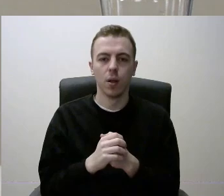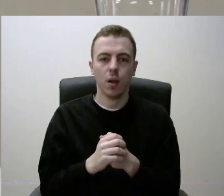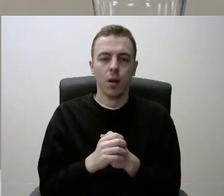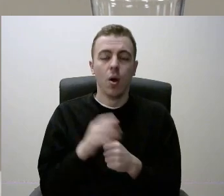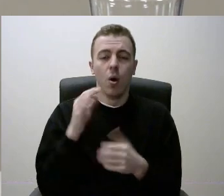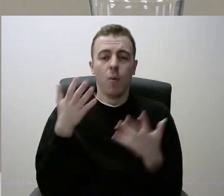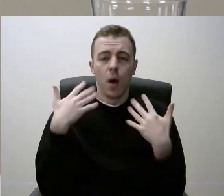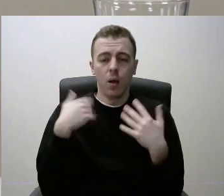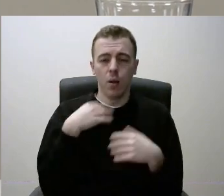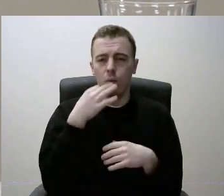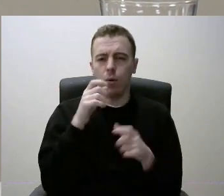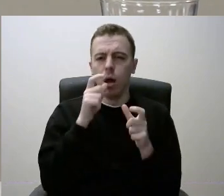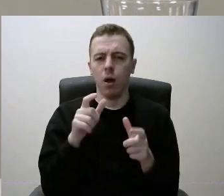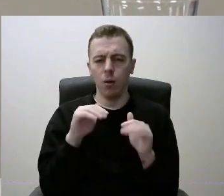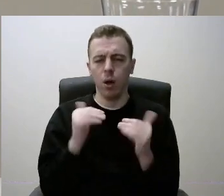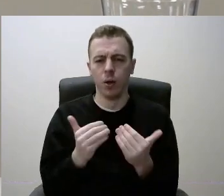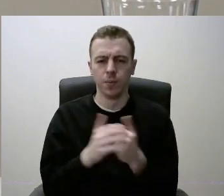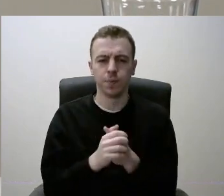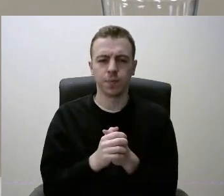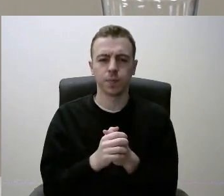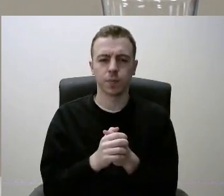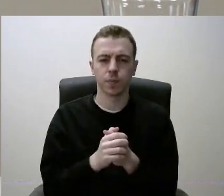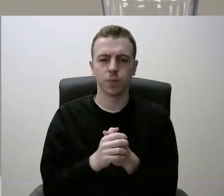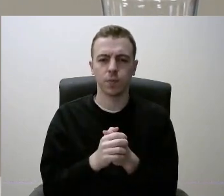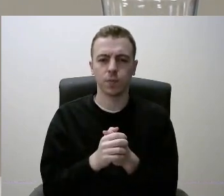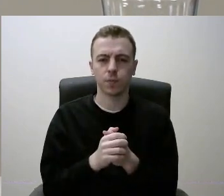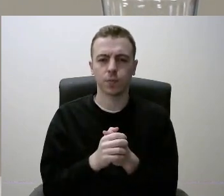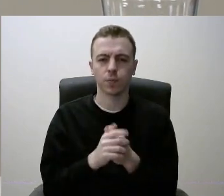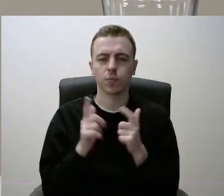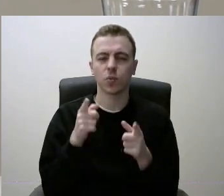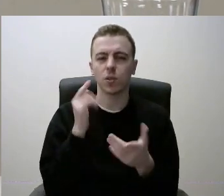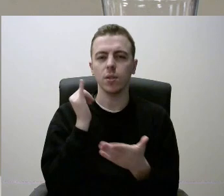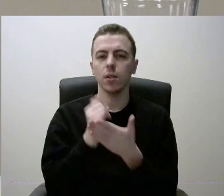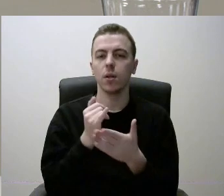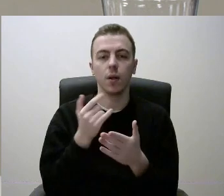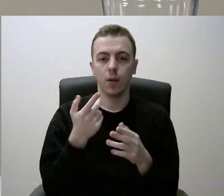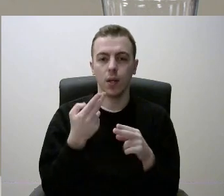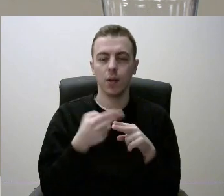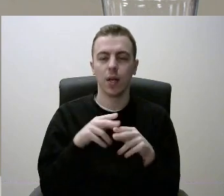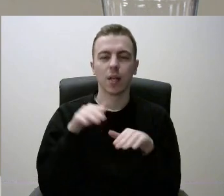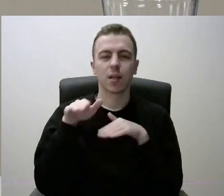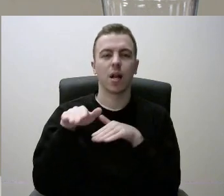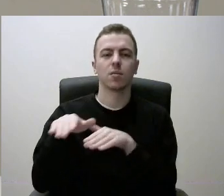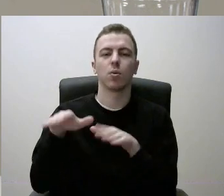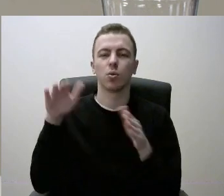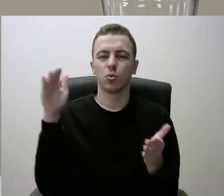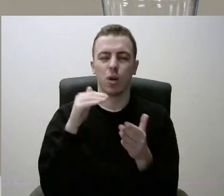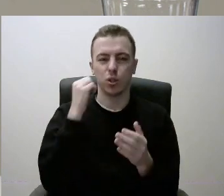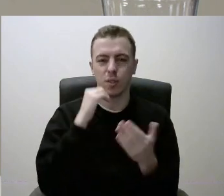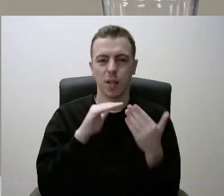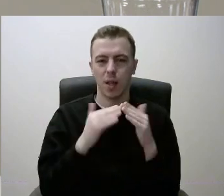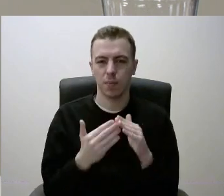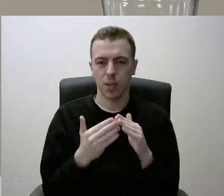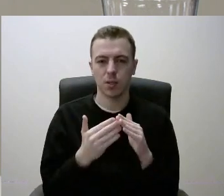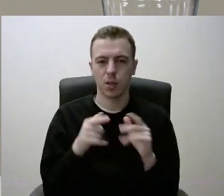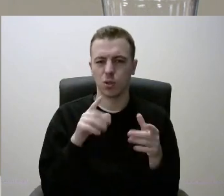labai trumpas atsakymas pirmiausia apie požeminį parkingą. Jis yra iš esmės skirtas nukrauti transporto srautui pačiame senamestyje ir tai niekaip